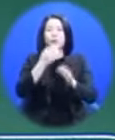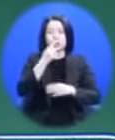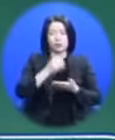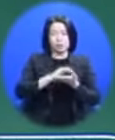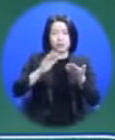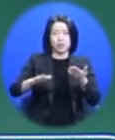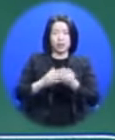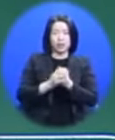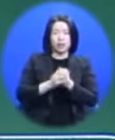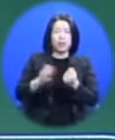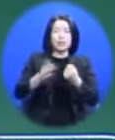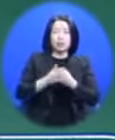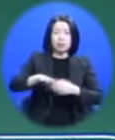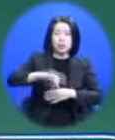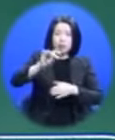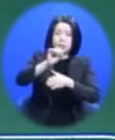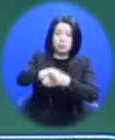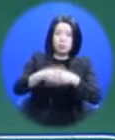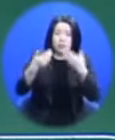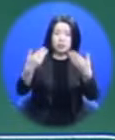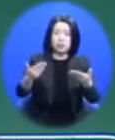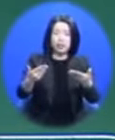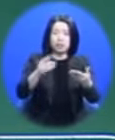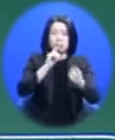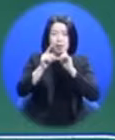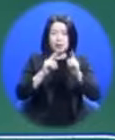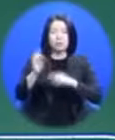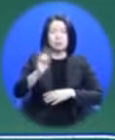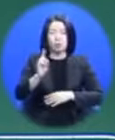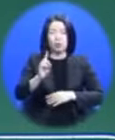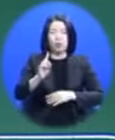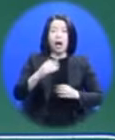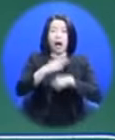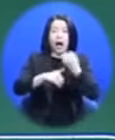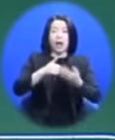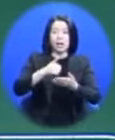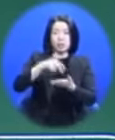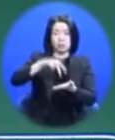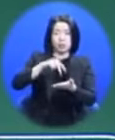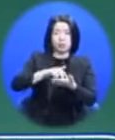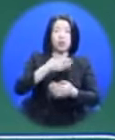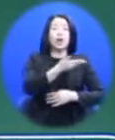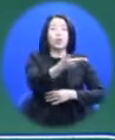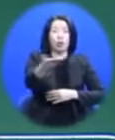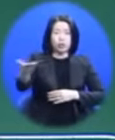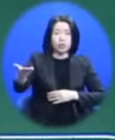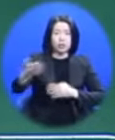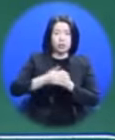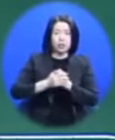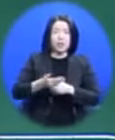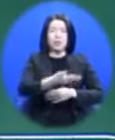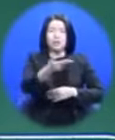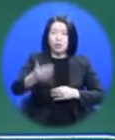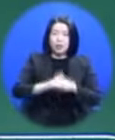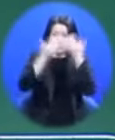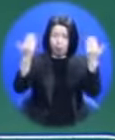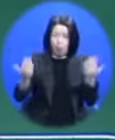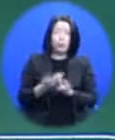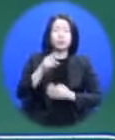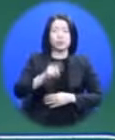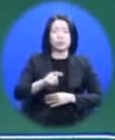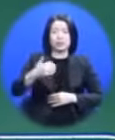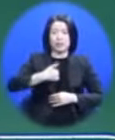그러니까 첫 열매를 드리라 하는 것을 하나님 편에서 표현하면 이런 겁니다. 너희는 너희의 모든